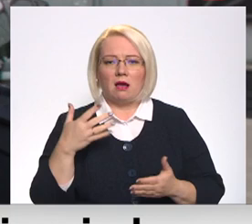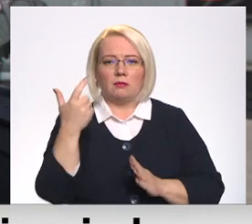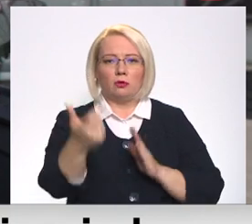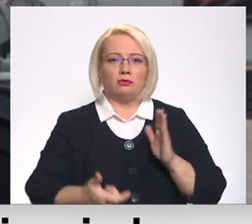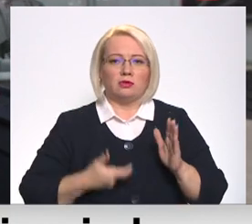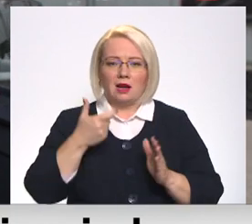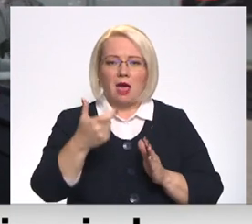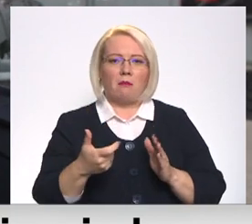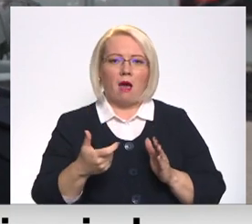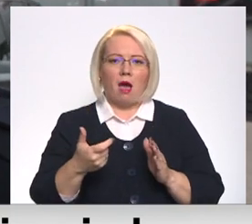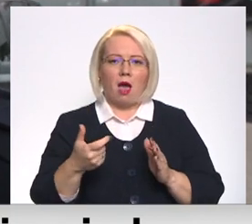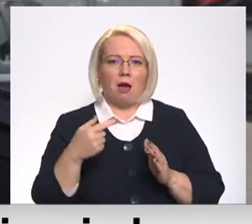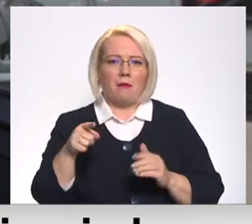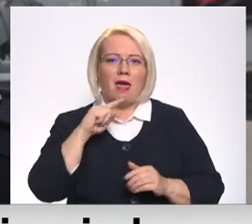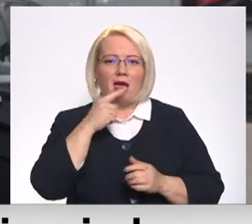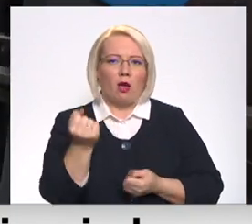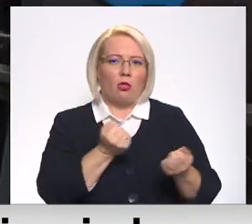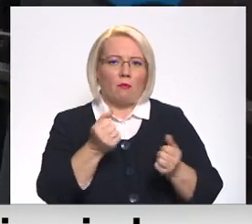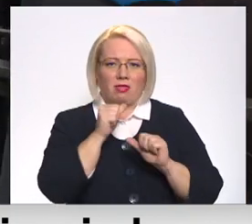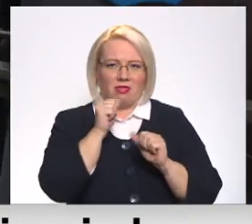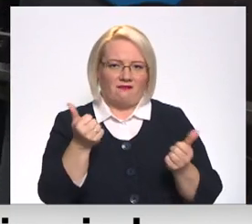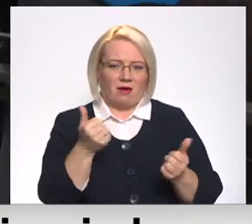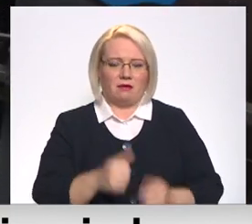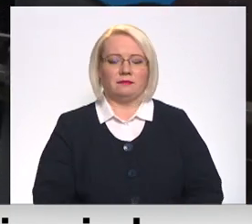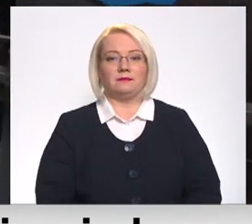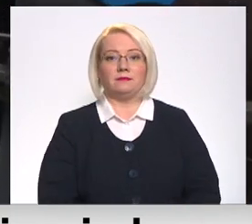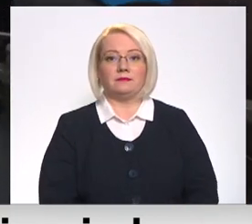riepām gluži arī ekonomēt nevar.